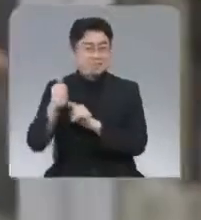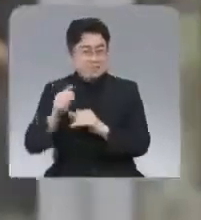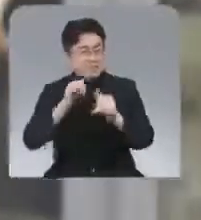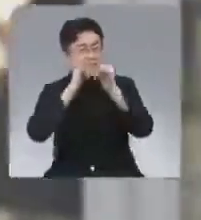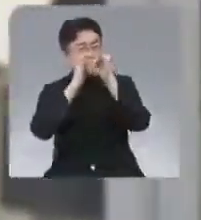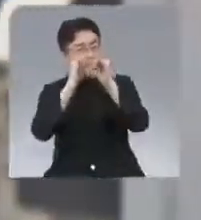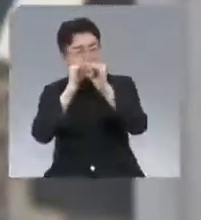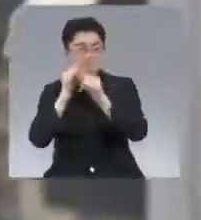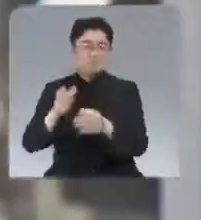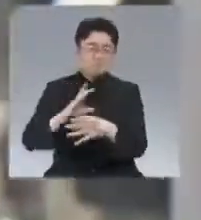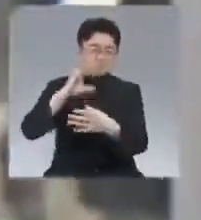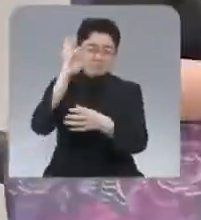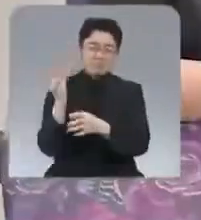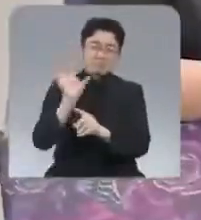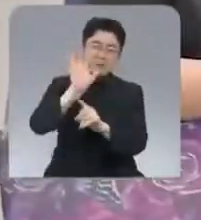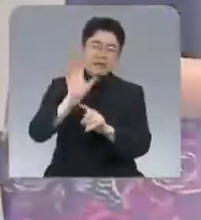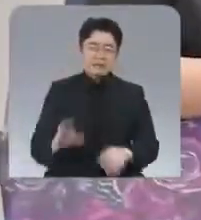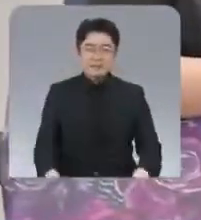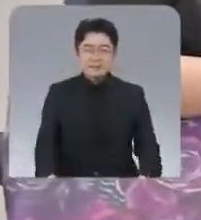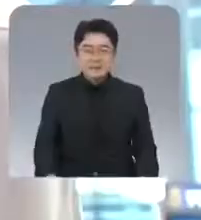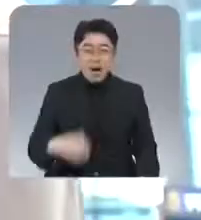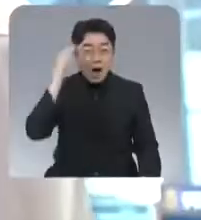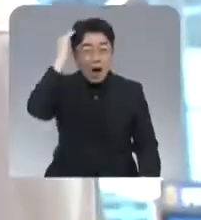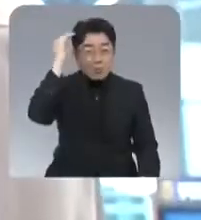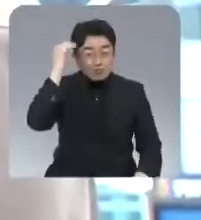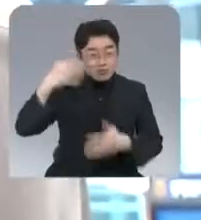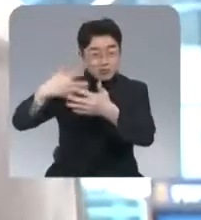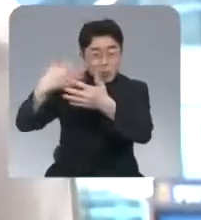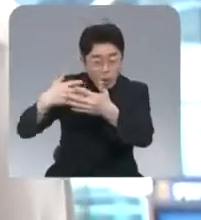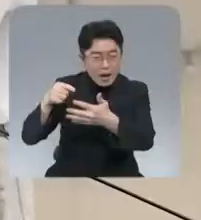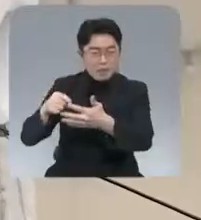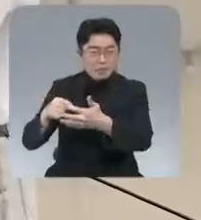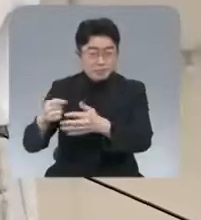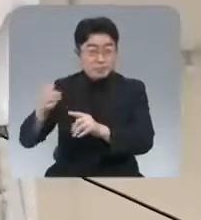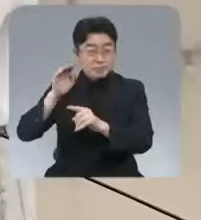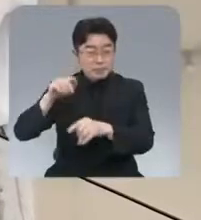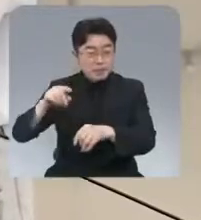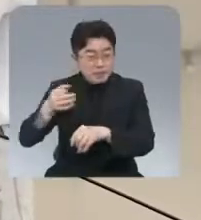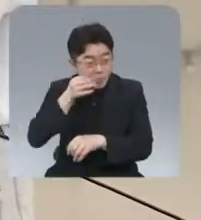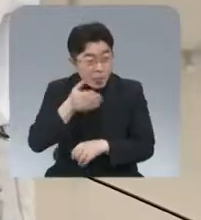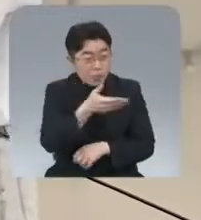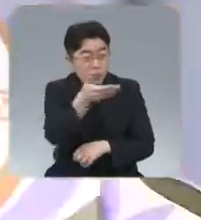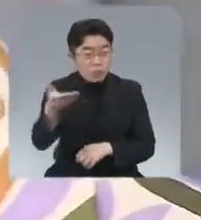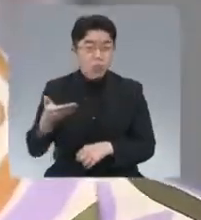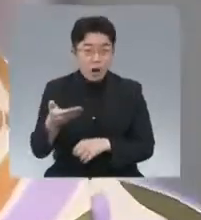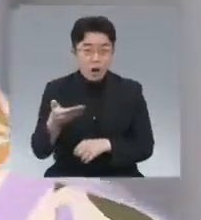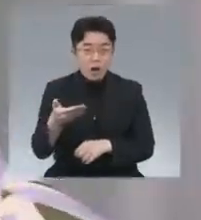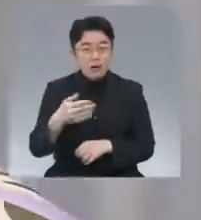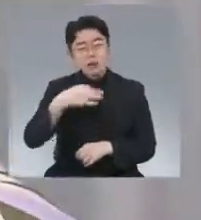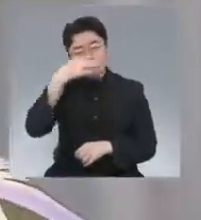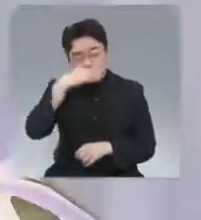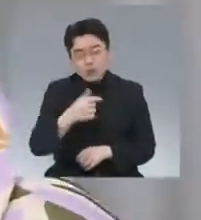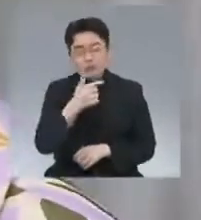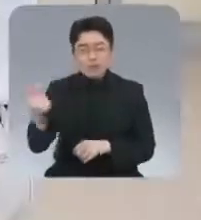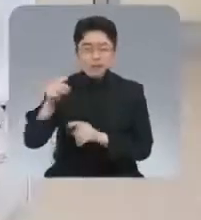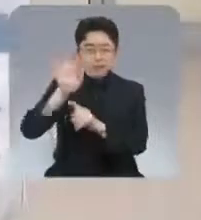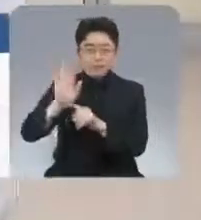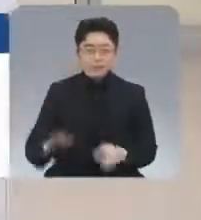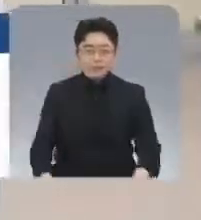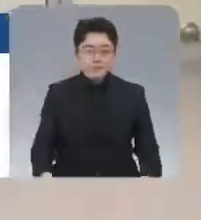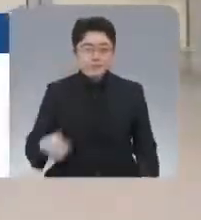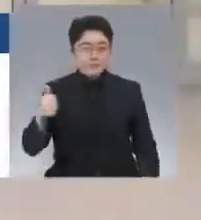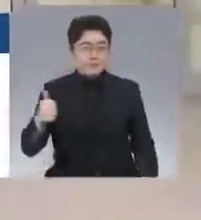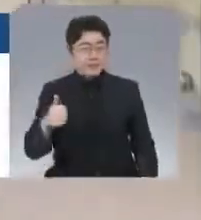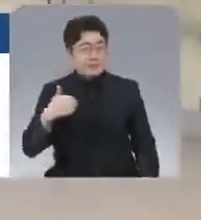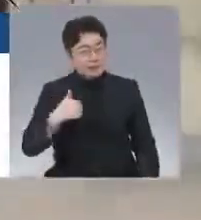драматическом сериале он стал первым не англоязычным актером получившим приз а в данной номинации по его мнению